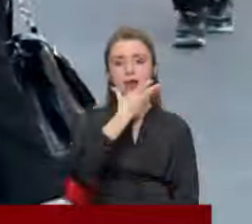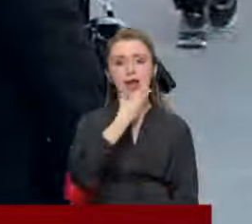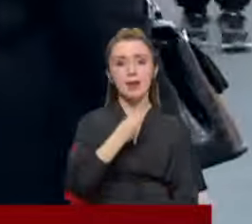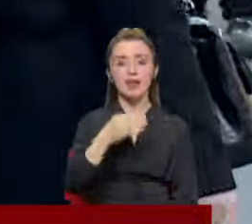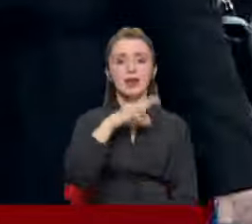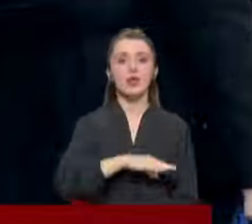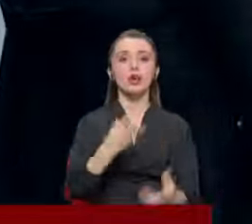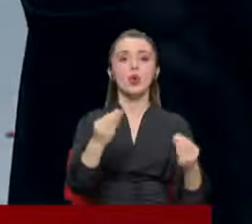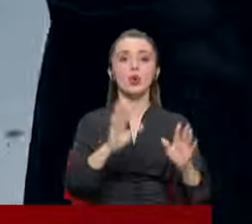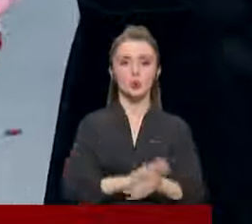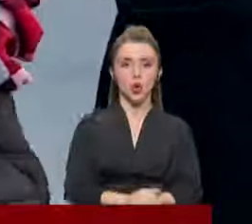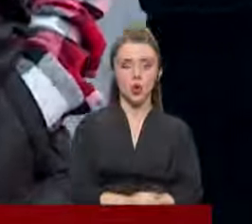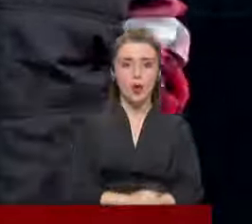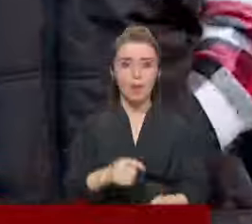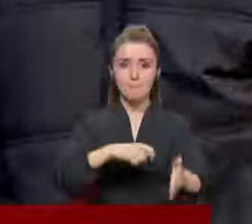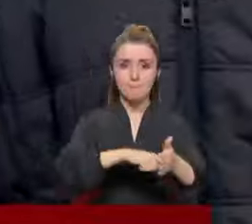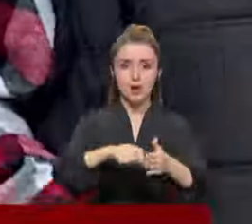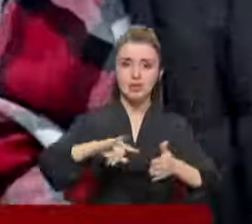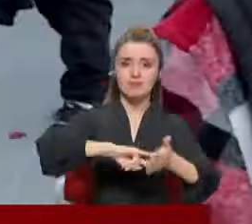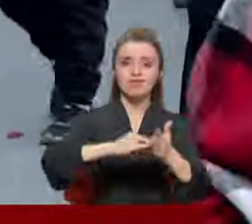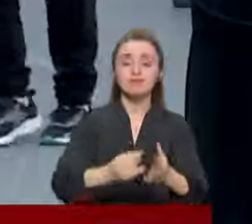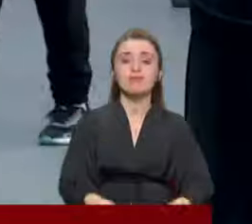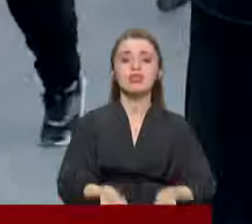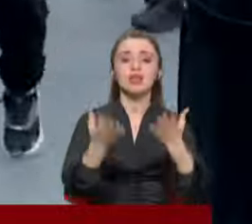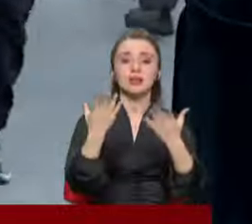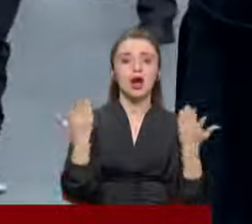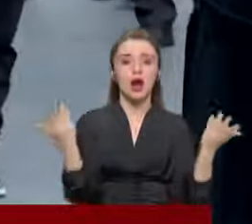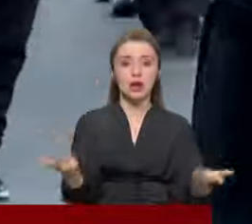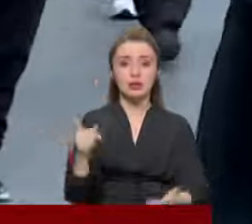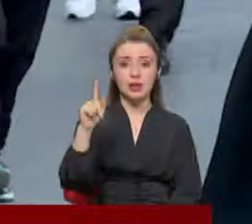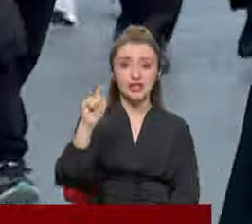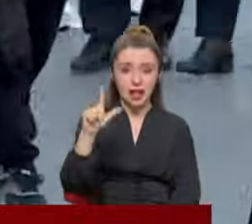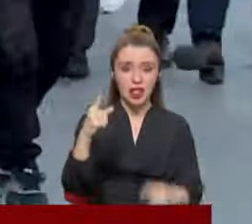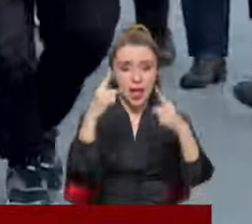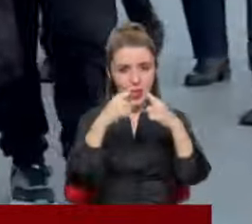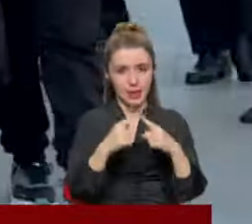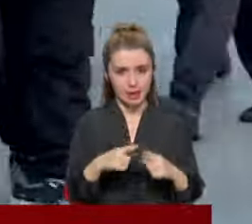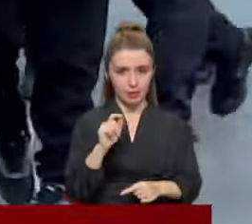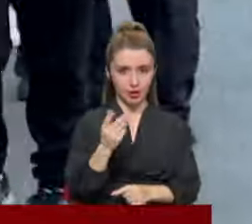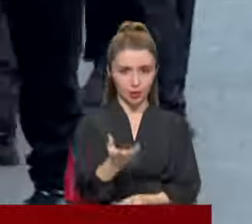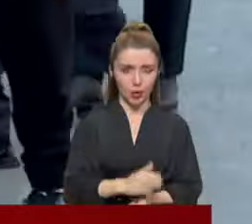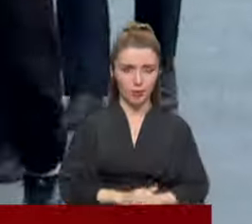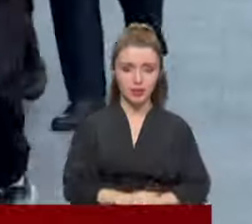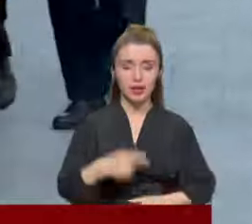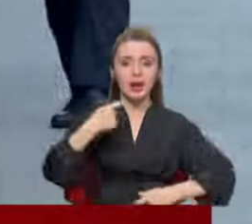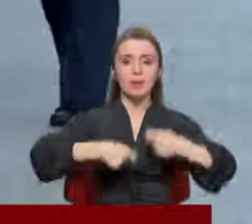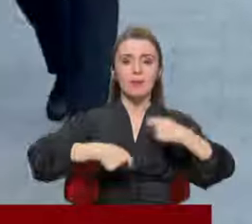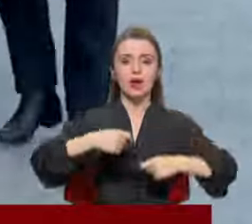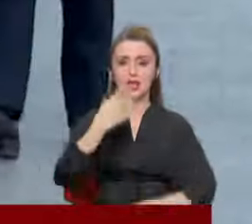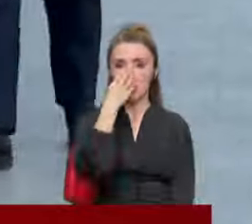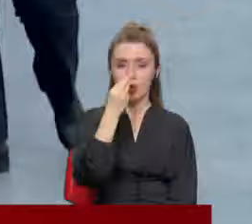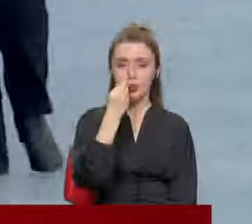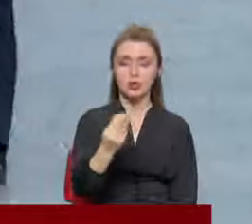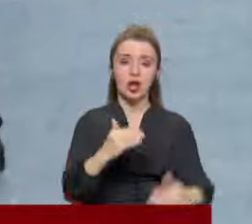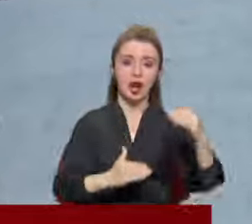yarasına merhem olmadı. Aldığı maaşla geçinemeyen emekli artık 1 liranın bile hesabını yapar oldu. Bankalarda